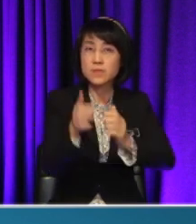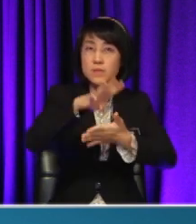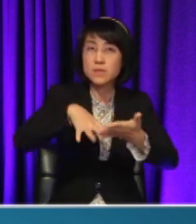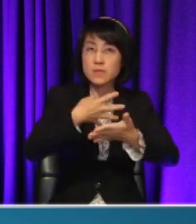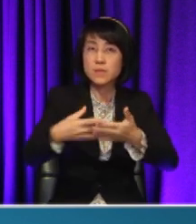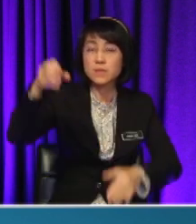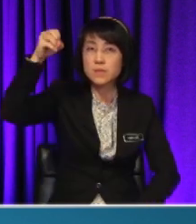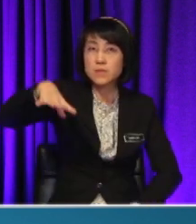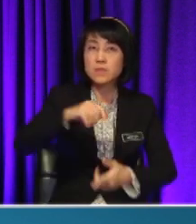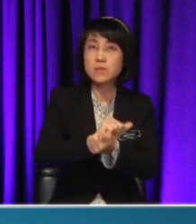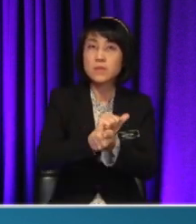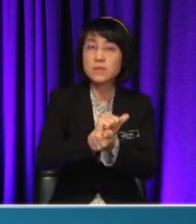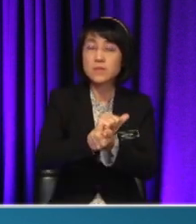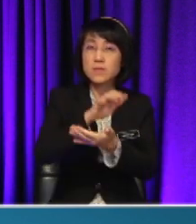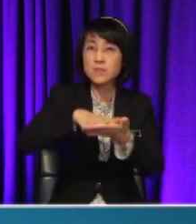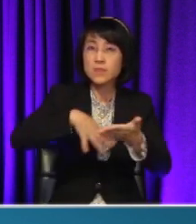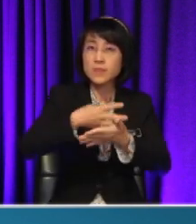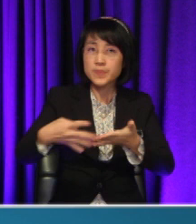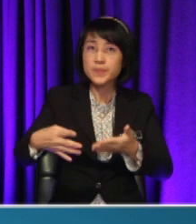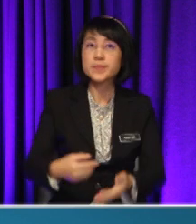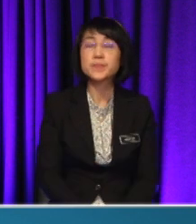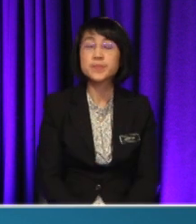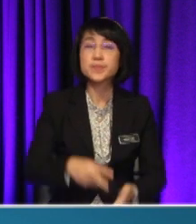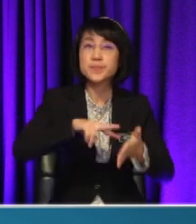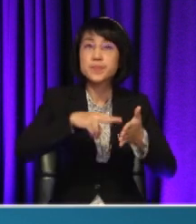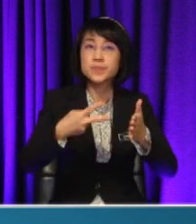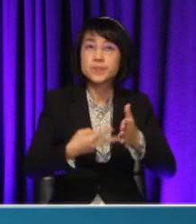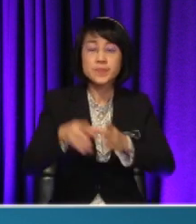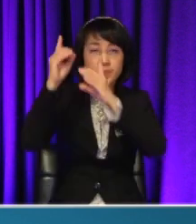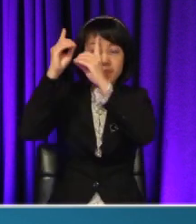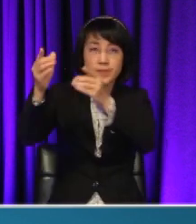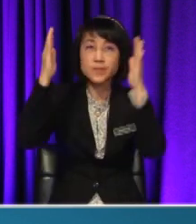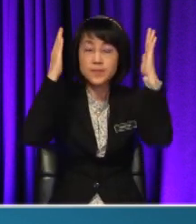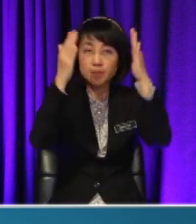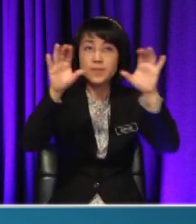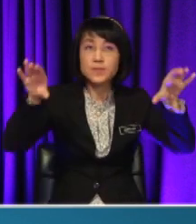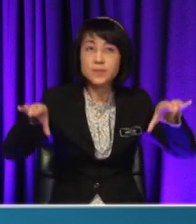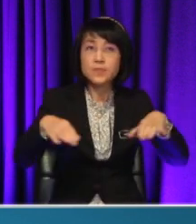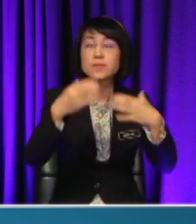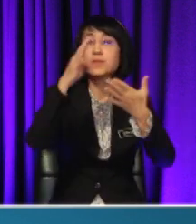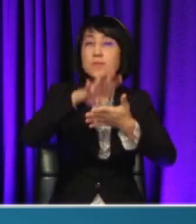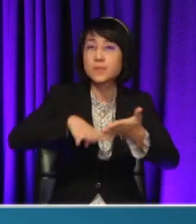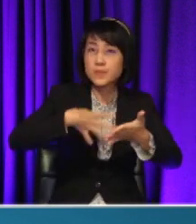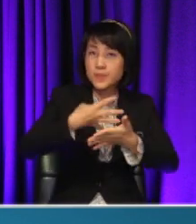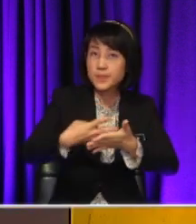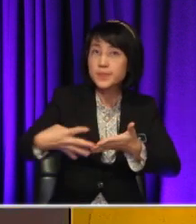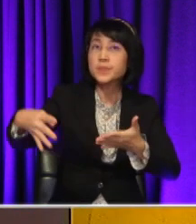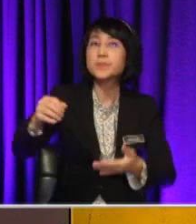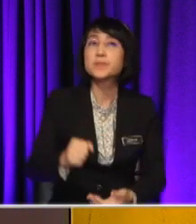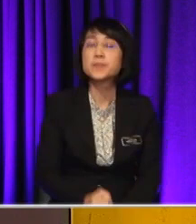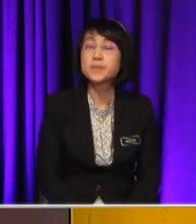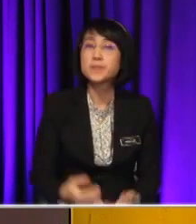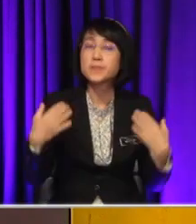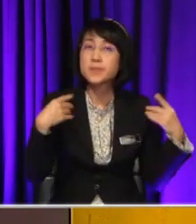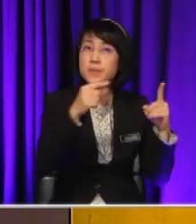sebab untuk tak Divan data di lebih fokus kepada membuat jadwal itu sendiri jadi sebab itu ada